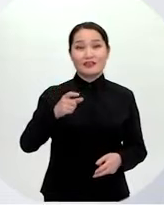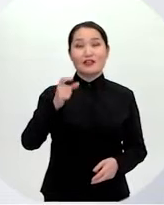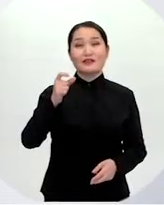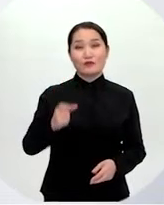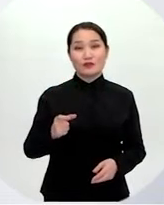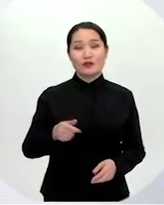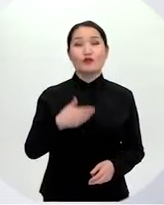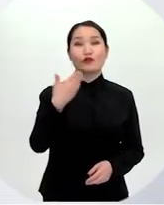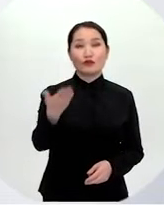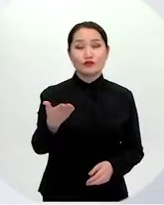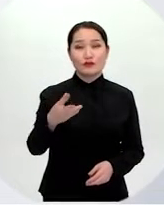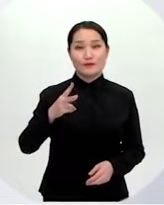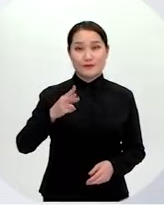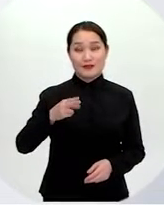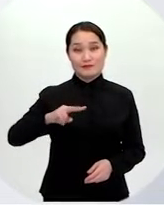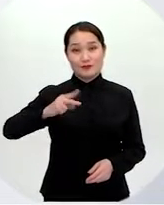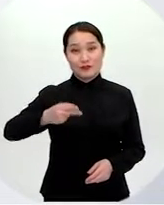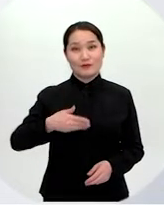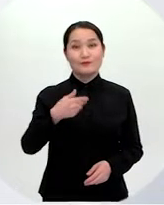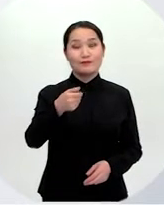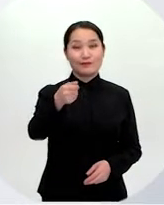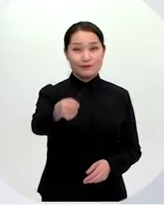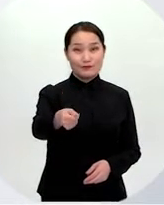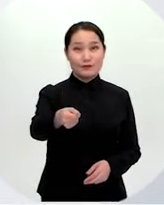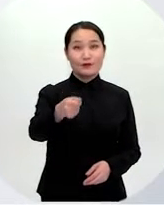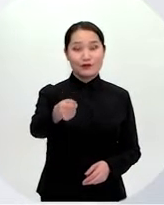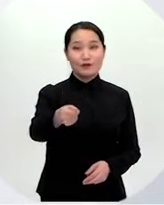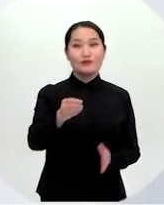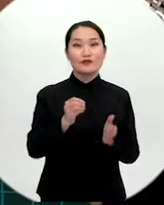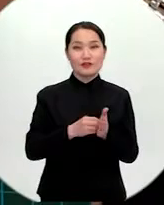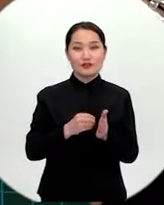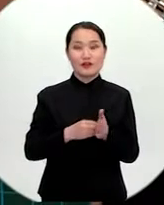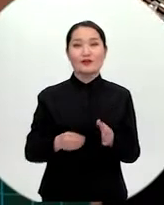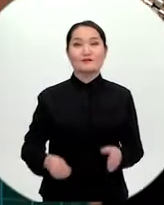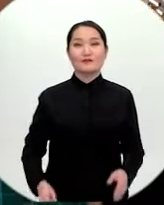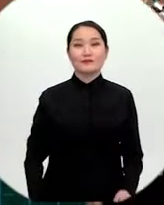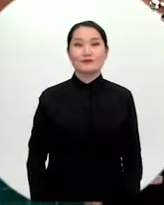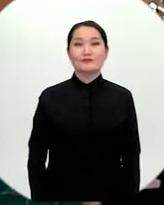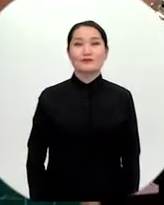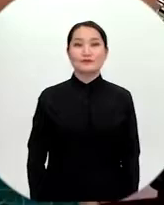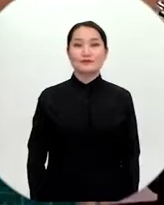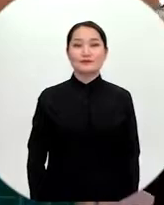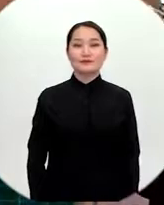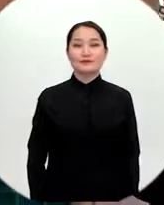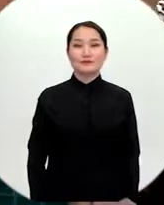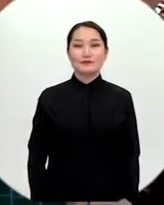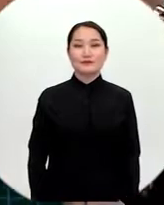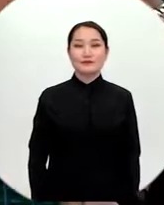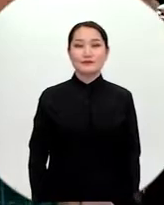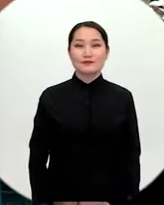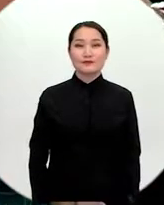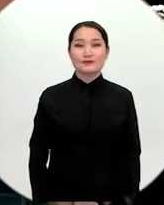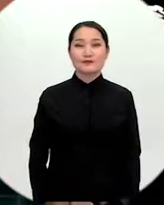одоо хүнд дамжуулж өгтөө яг иш хэсгийг одоо цаад хүндээ одоо барьхаар ингэж